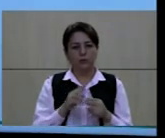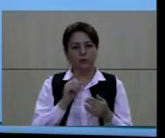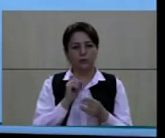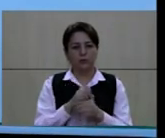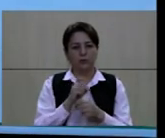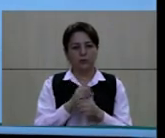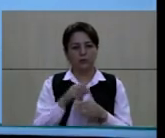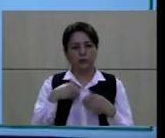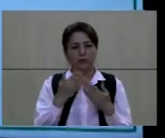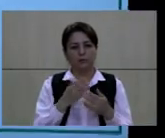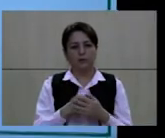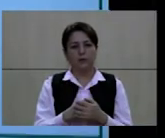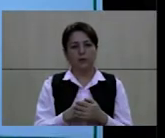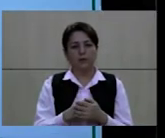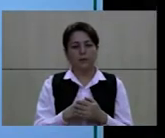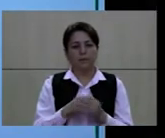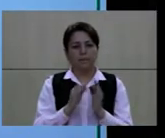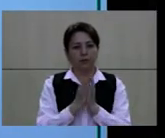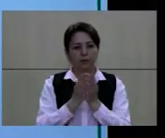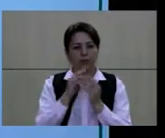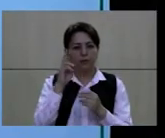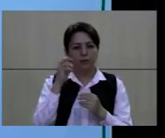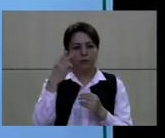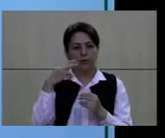vazifalarni belgilab oling. Darsligingizni